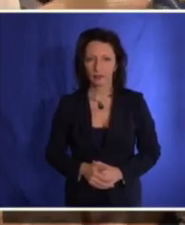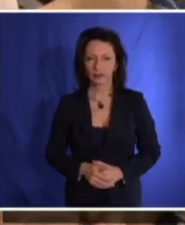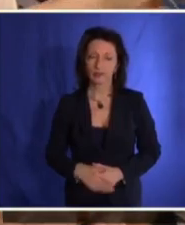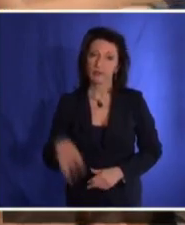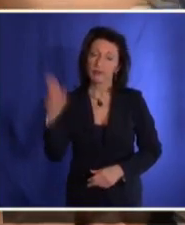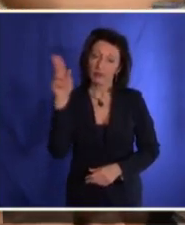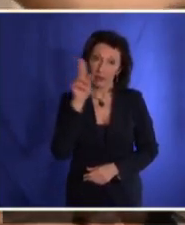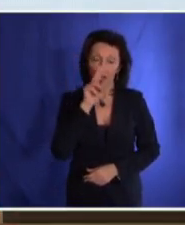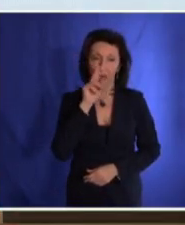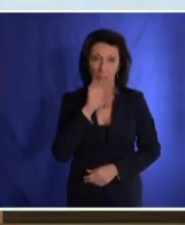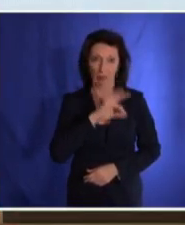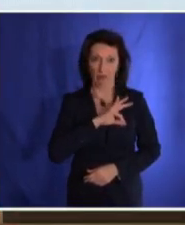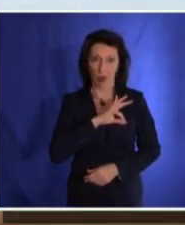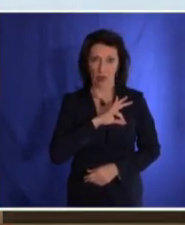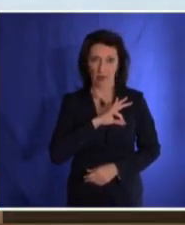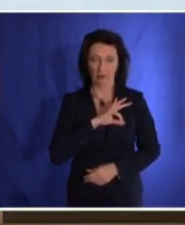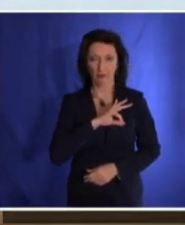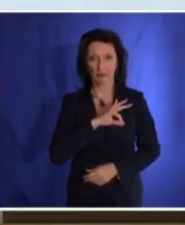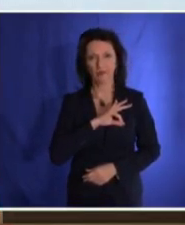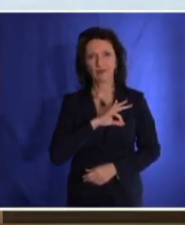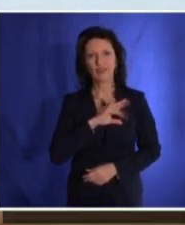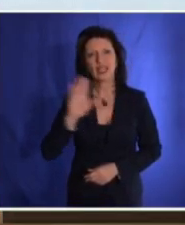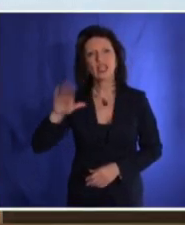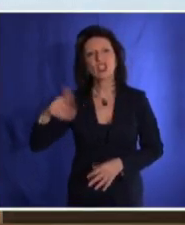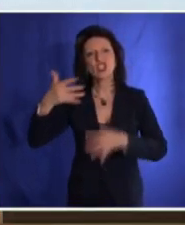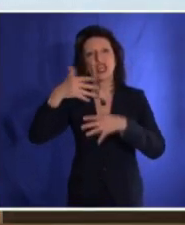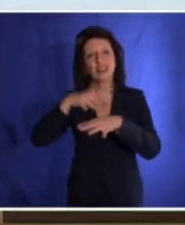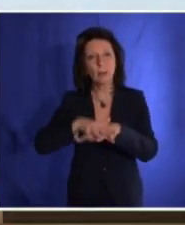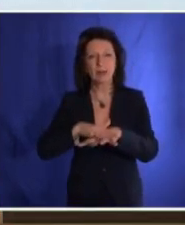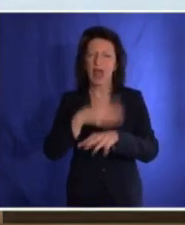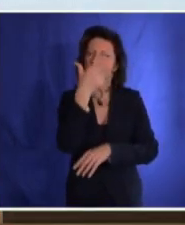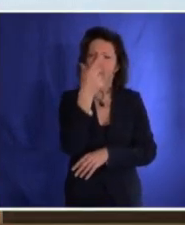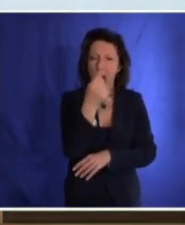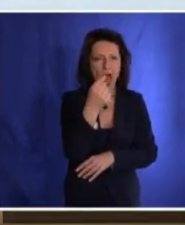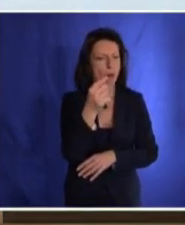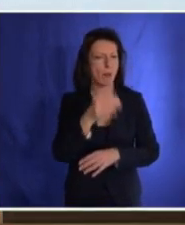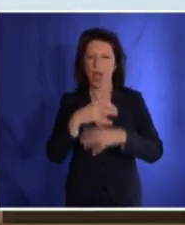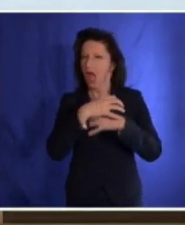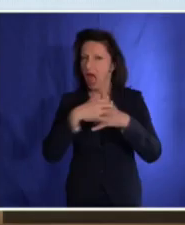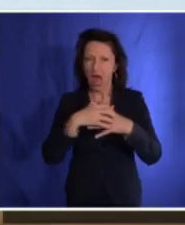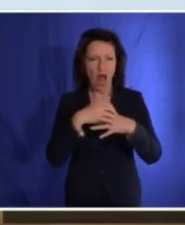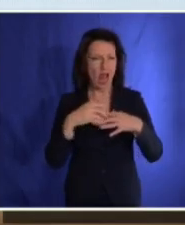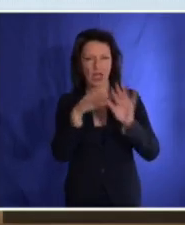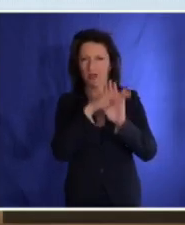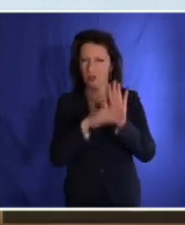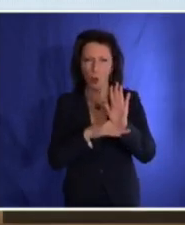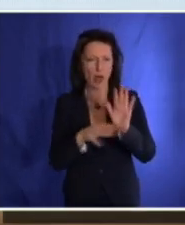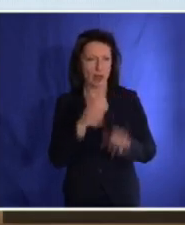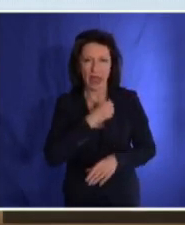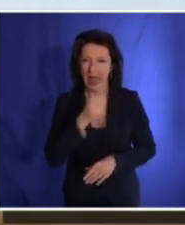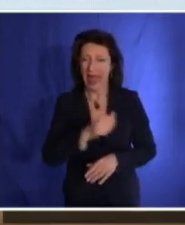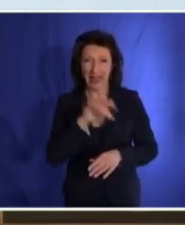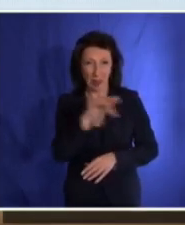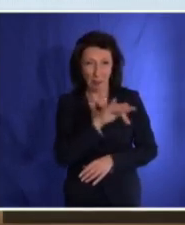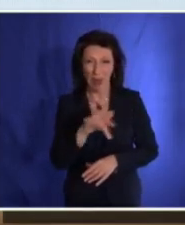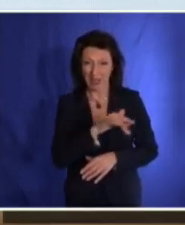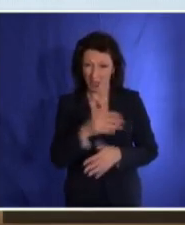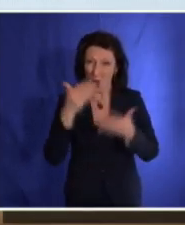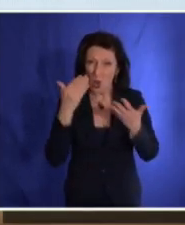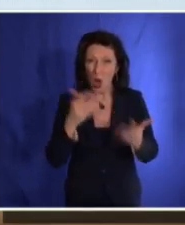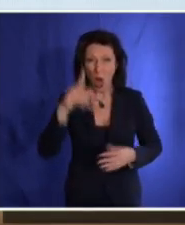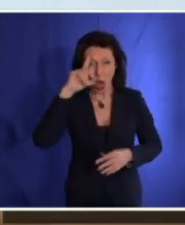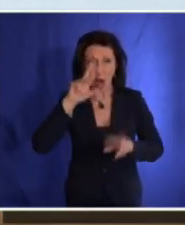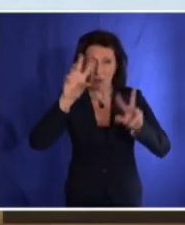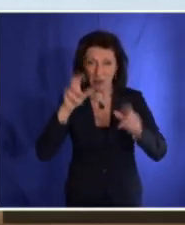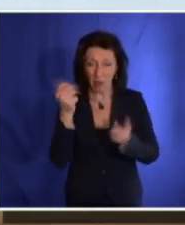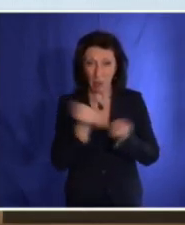Liebe Freunde, wenn Gender Mainstreaming, Ampelbärchen, Allergenverordnung oder Heldenplatz unsere politische Debatte bestimmen, dann